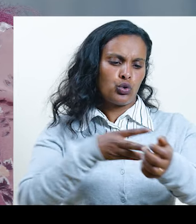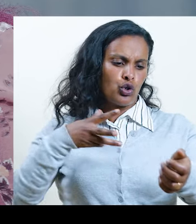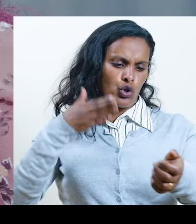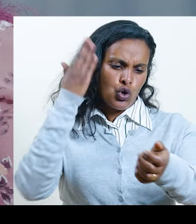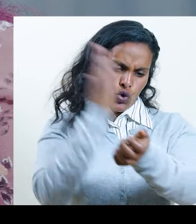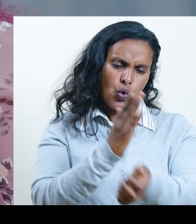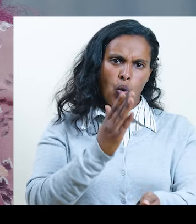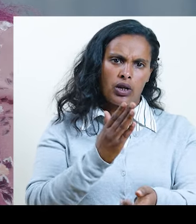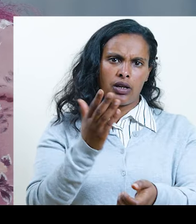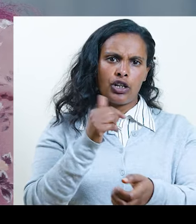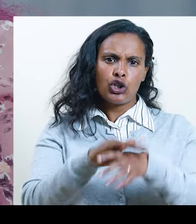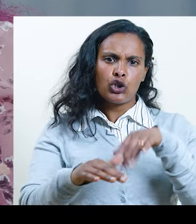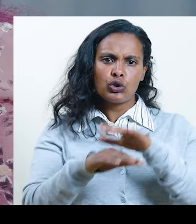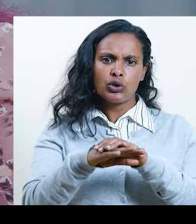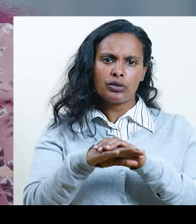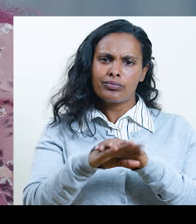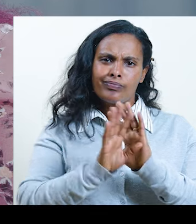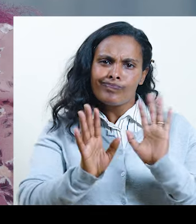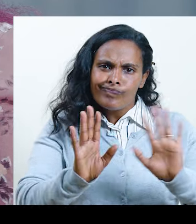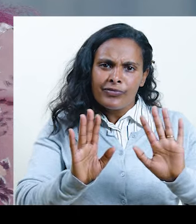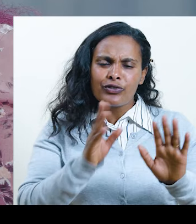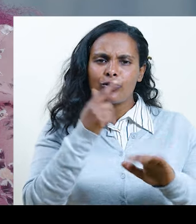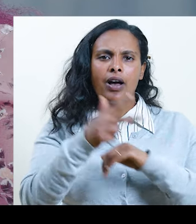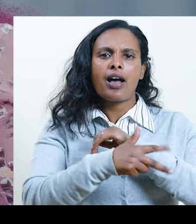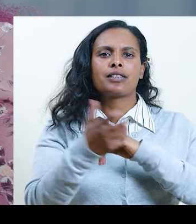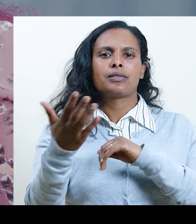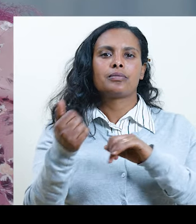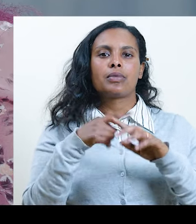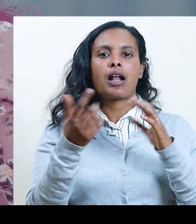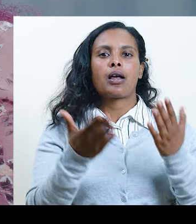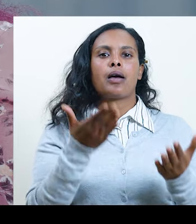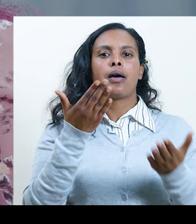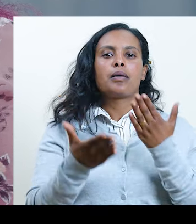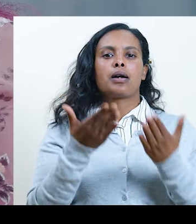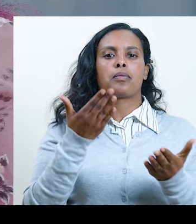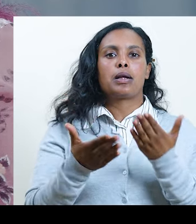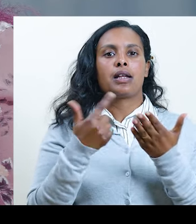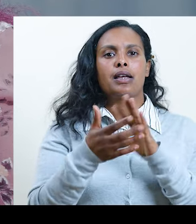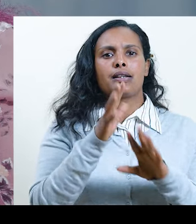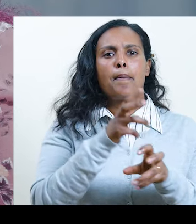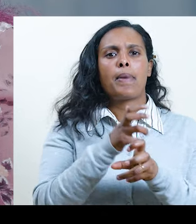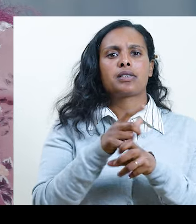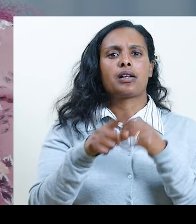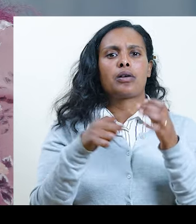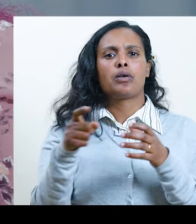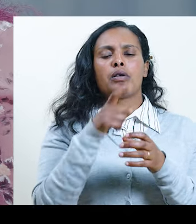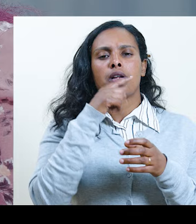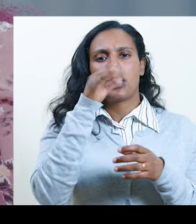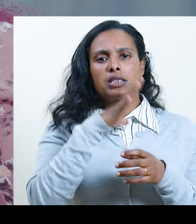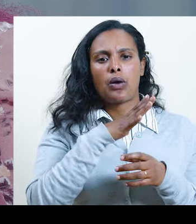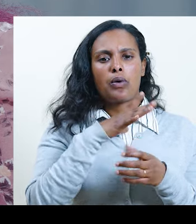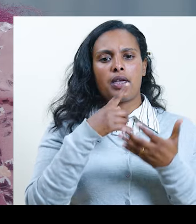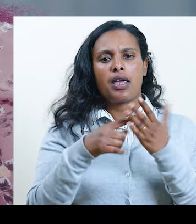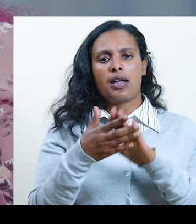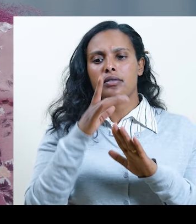ነው እና እጁን በጣም ስለሚፈልገው ያንን ወንጀል አይሰራው። ምናልባት የኔ ህመም በጣም ከባድ ስለሆነ እኔ እንደ